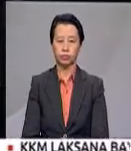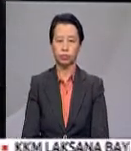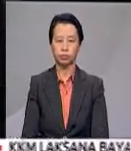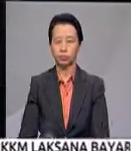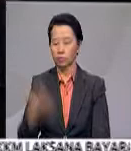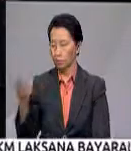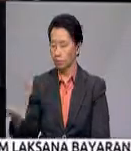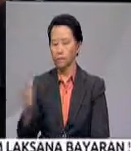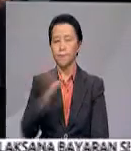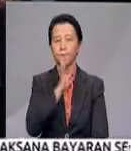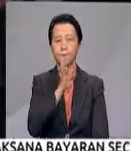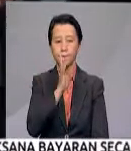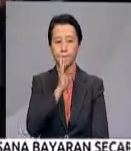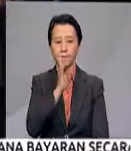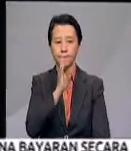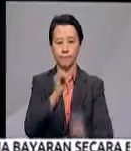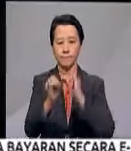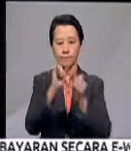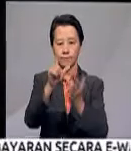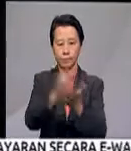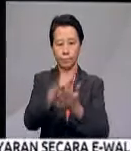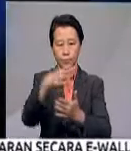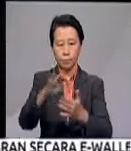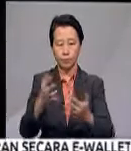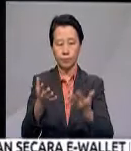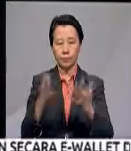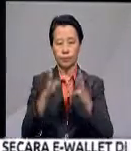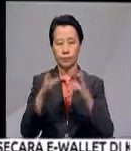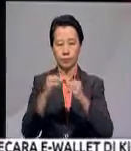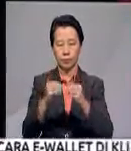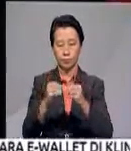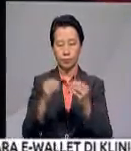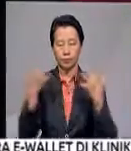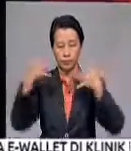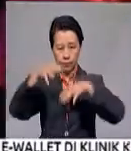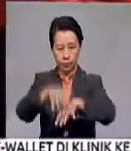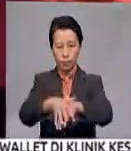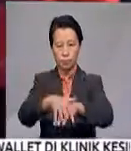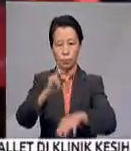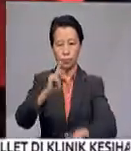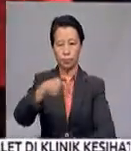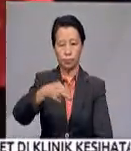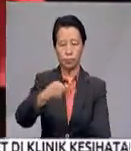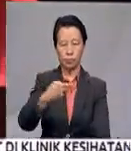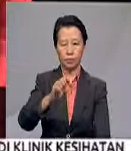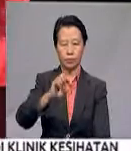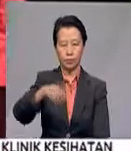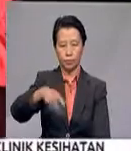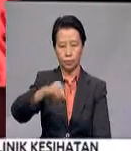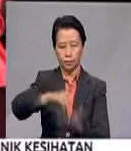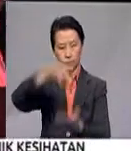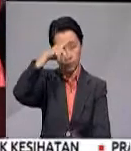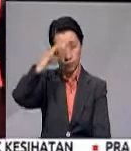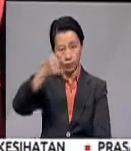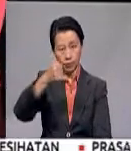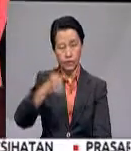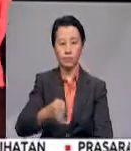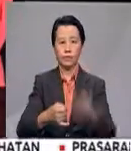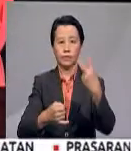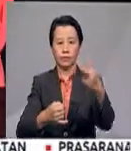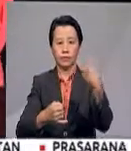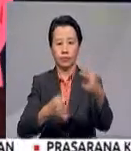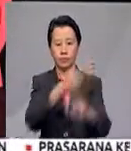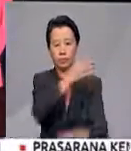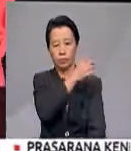Beliau berkata demikian pada sidang media selepas perhimpunan bulanan KPDNHEP di Putrajaya. Dalam pada itu, seramai 12